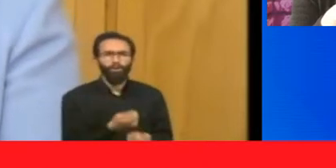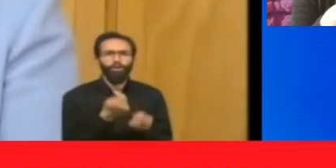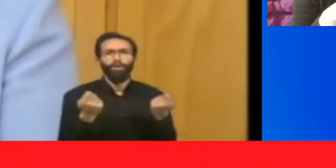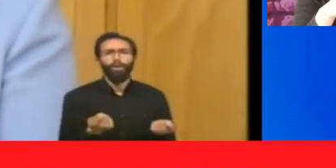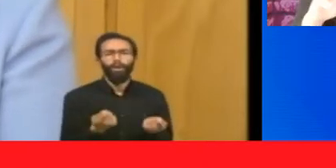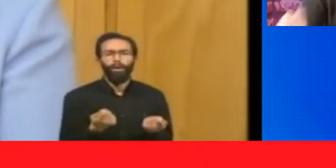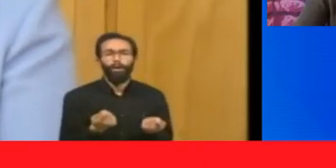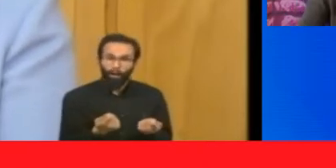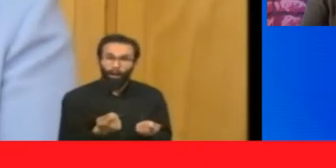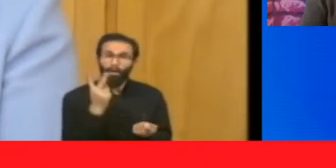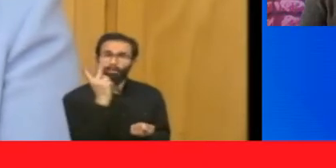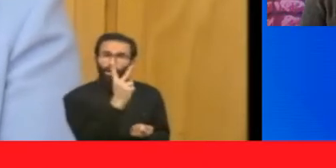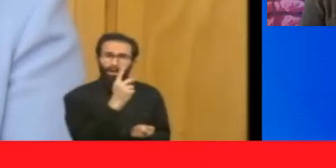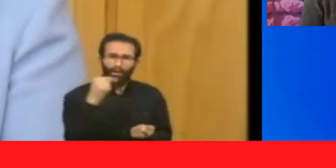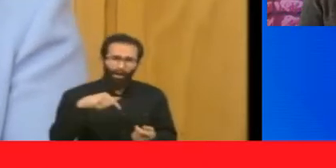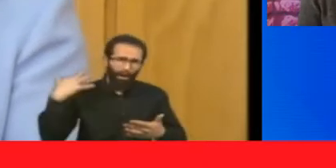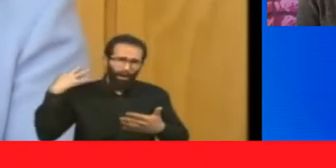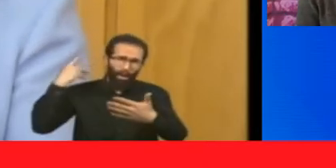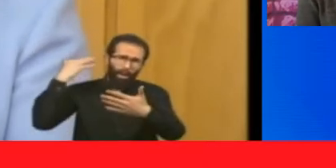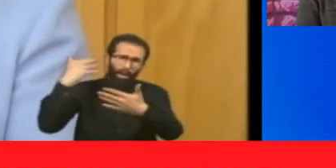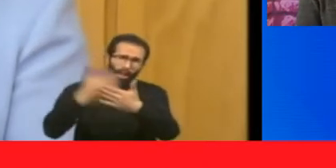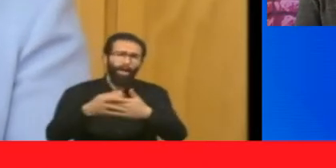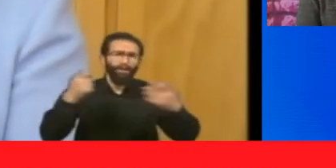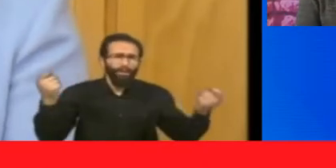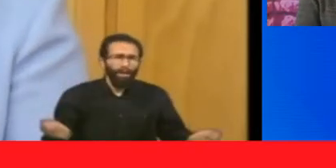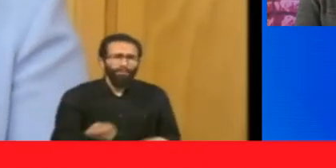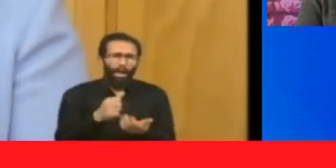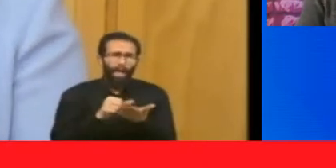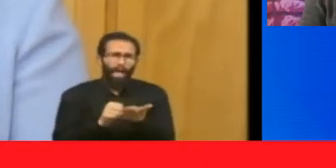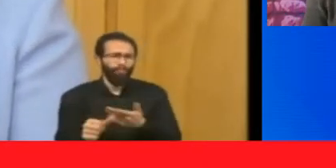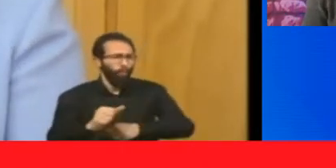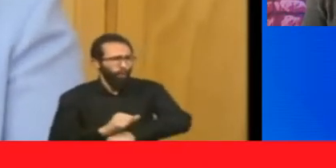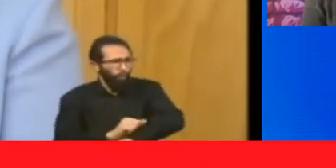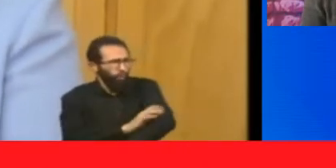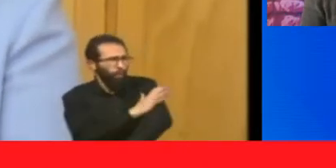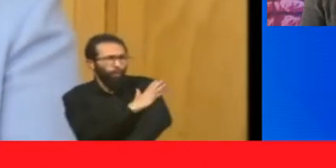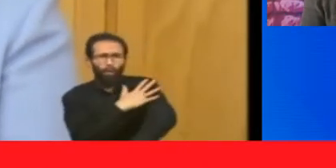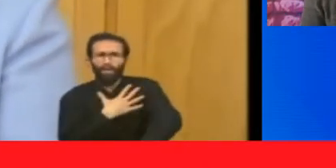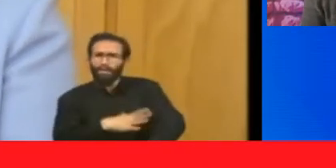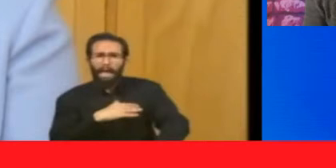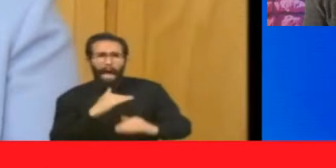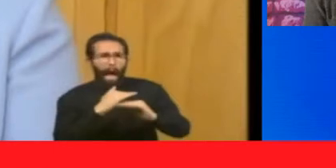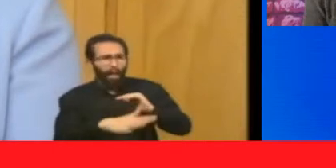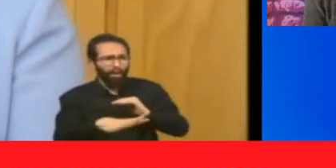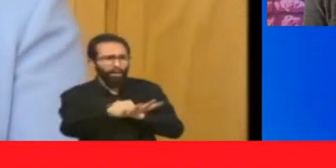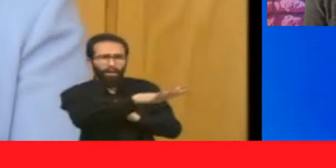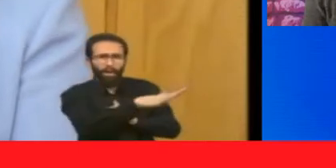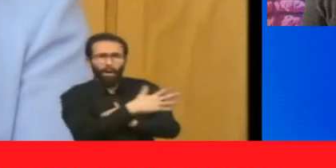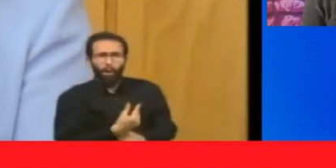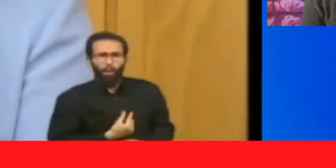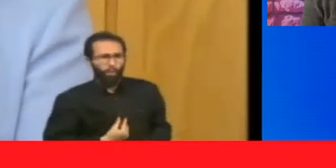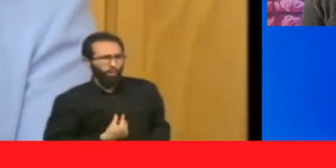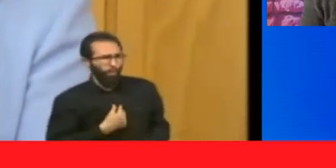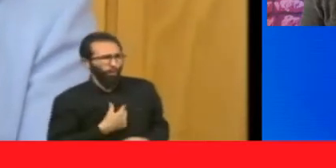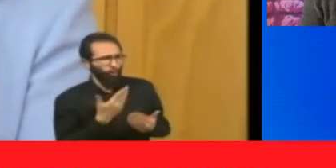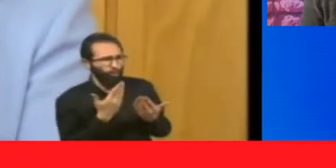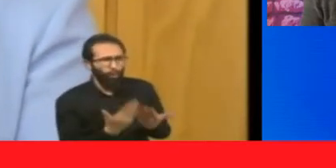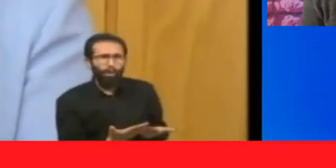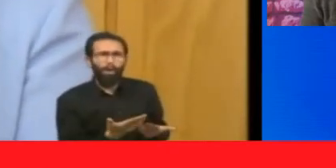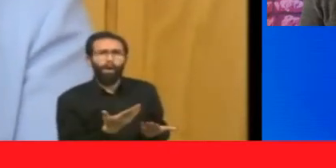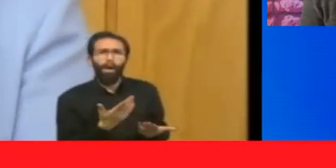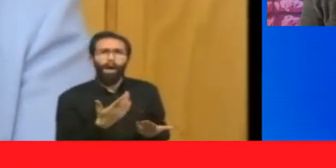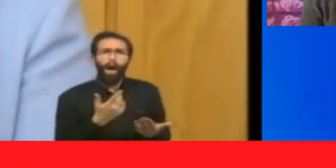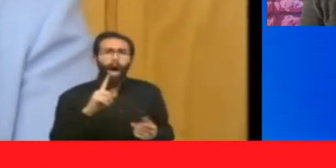ve refah isteyen halka umudun, demokrasi isteyenlere siyasetin, adalet talep